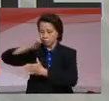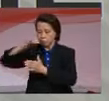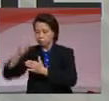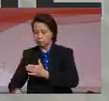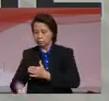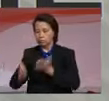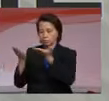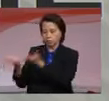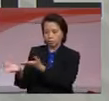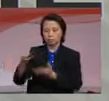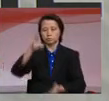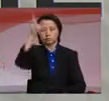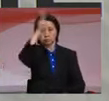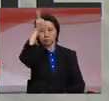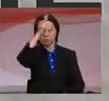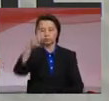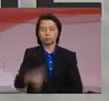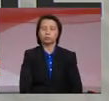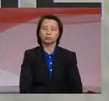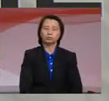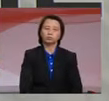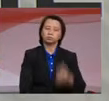dimutamadkan oleh kerajaan.